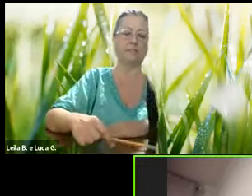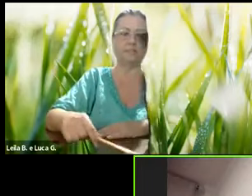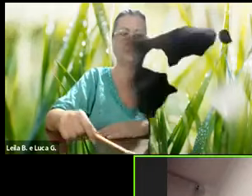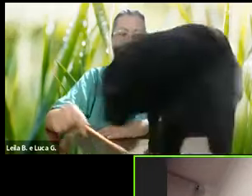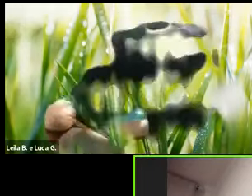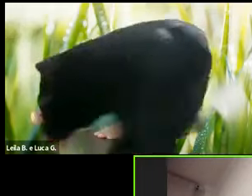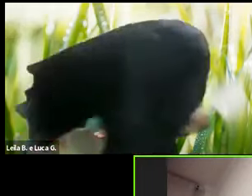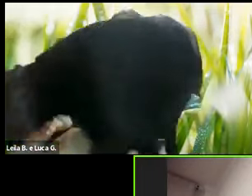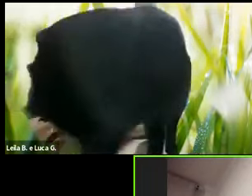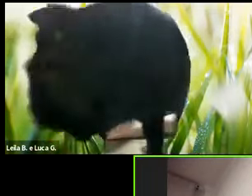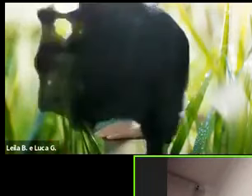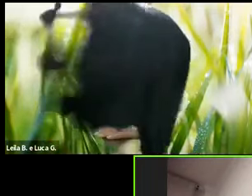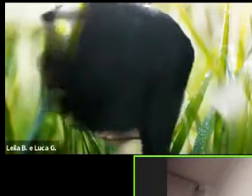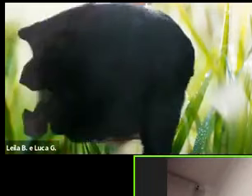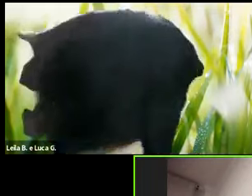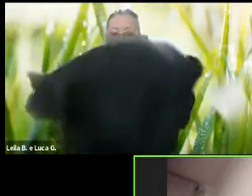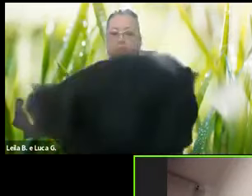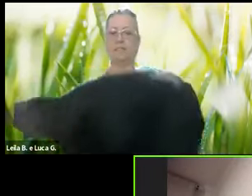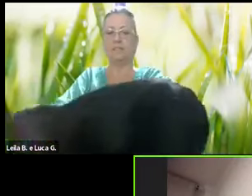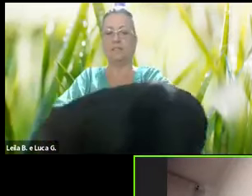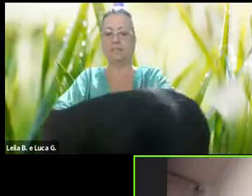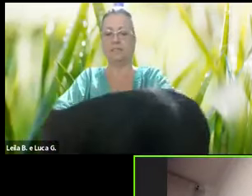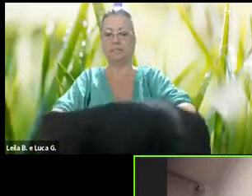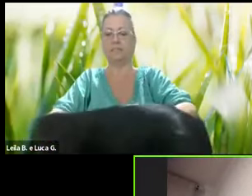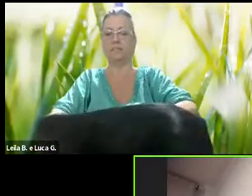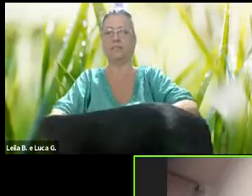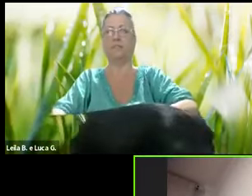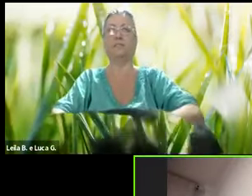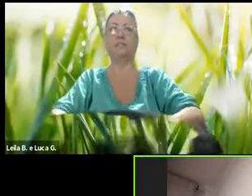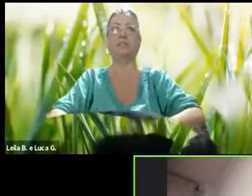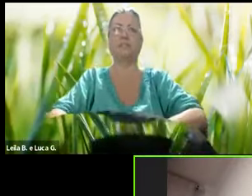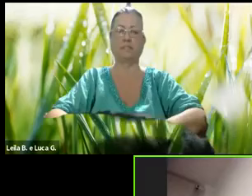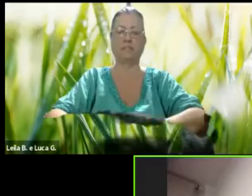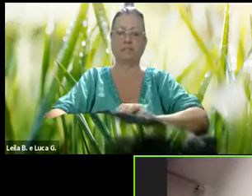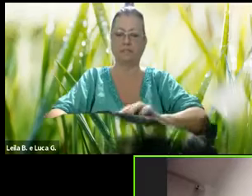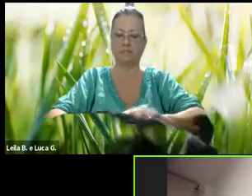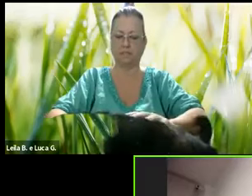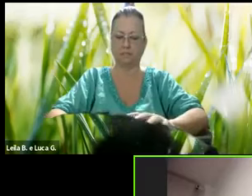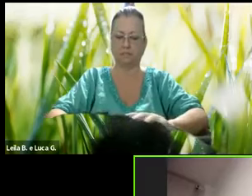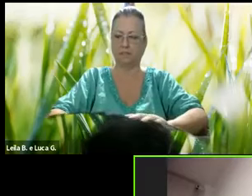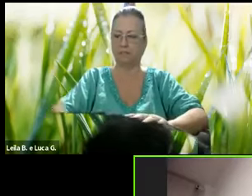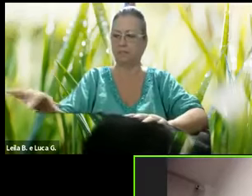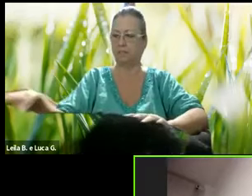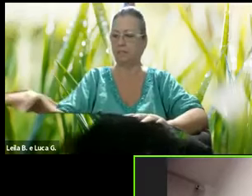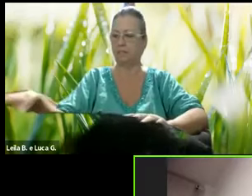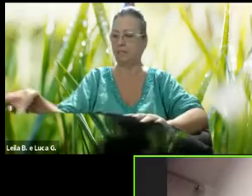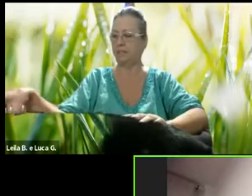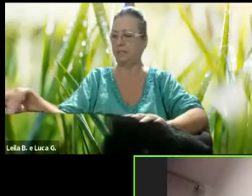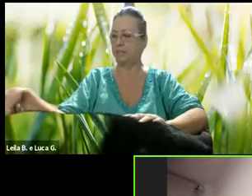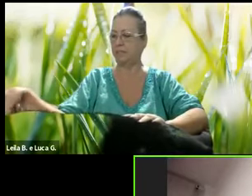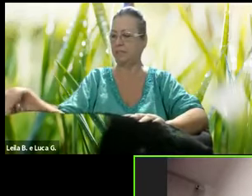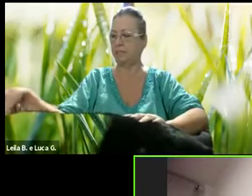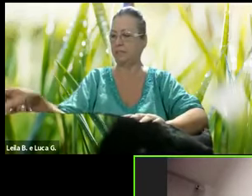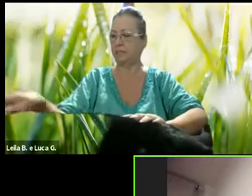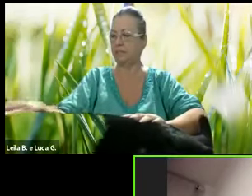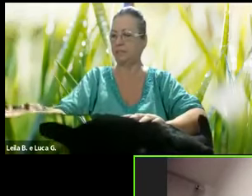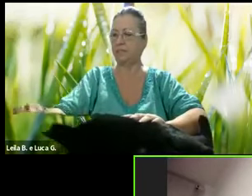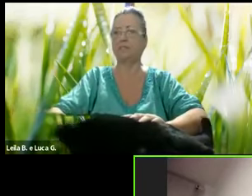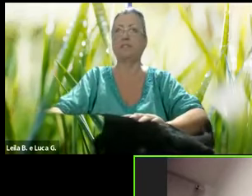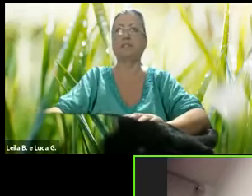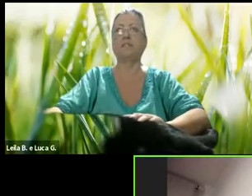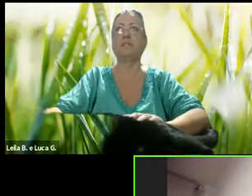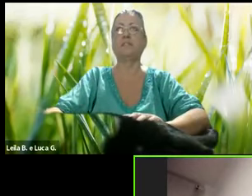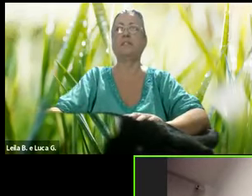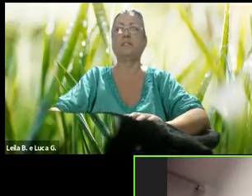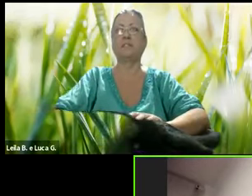per caso che o seguono oppure non conoscono, però sono curiosi